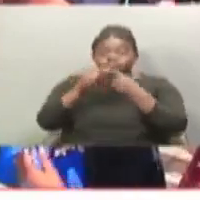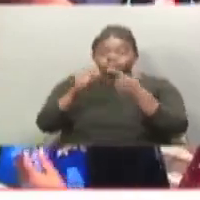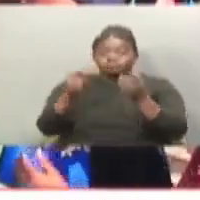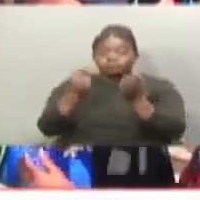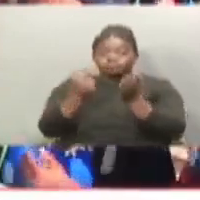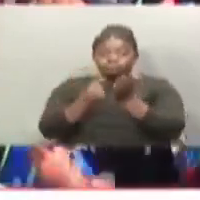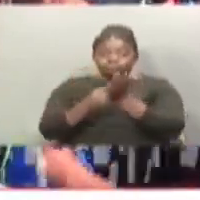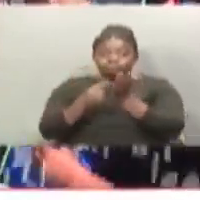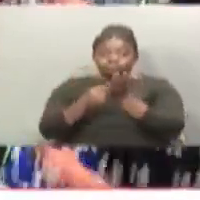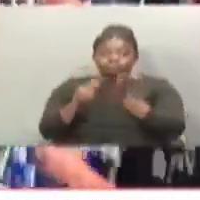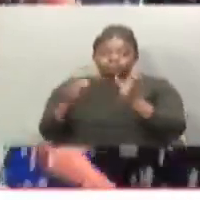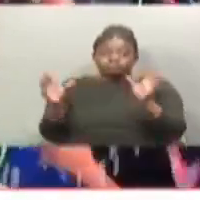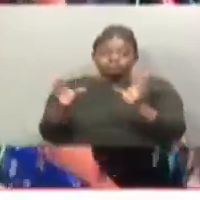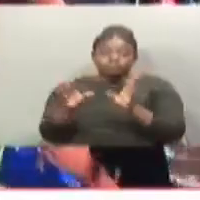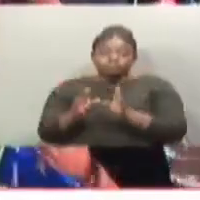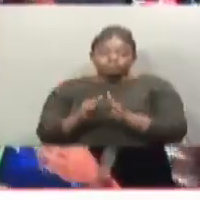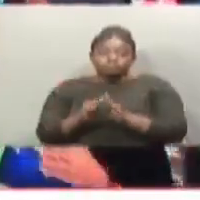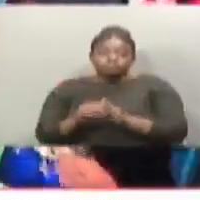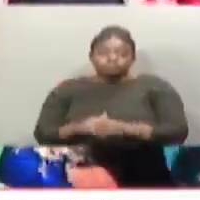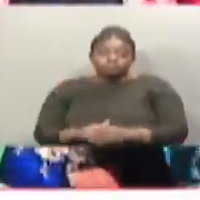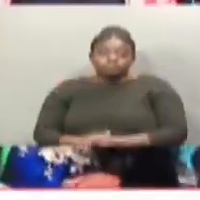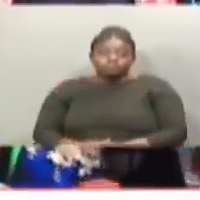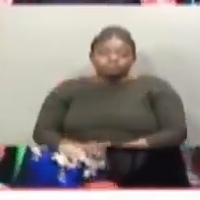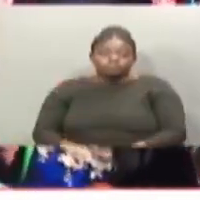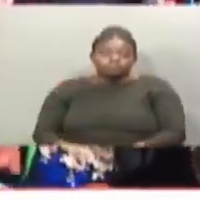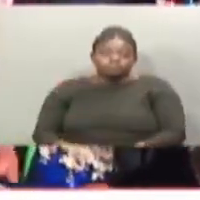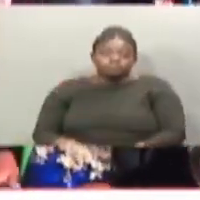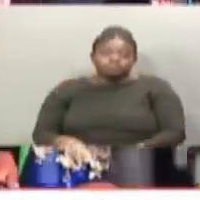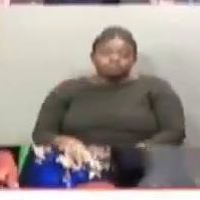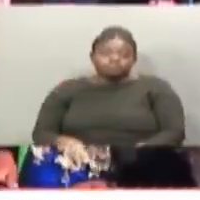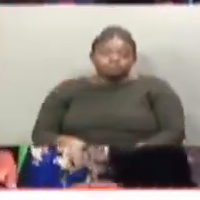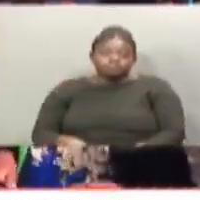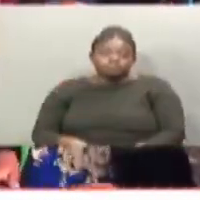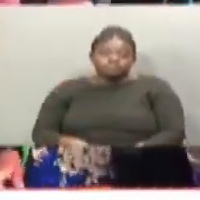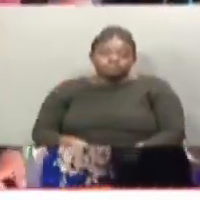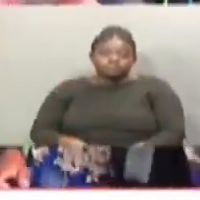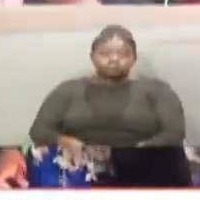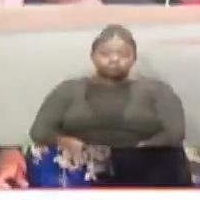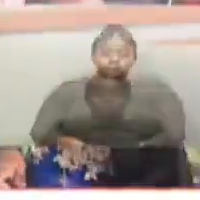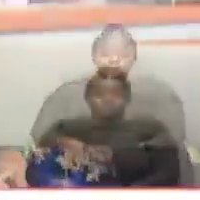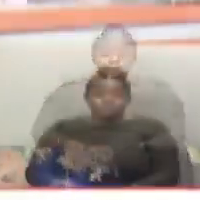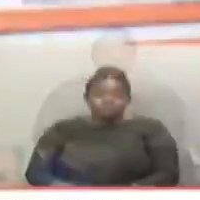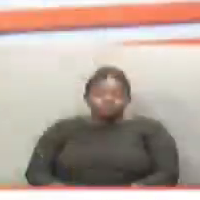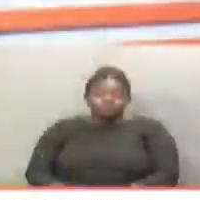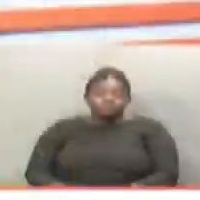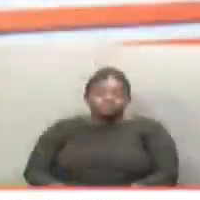Maria Nantumbwe yakusakidde eggulu lino ku Bukedde TV.